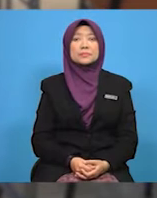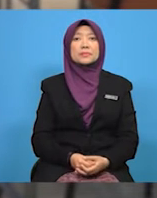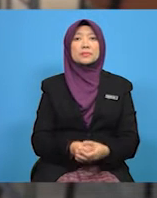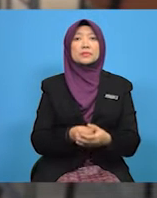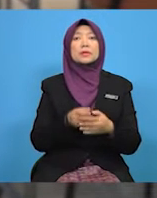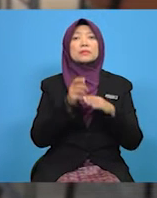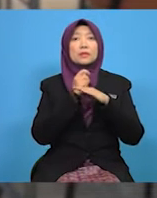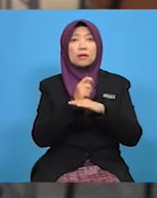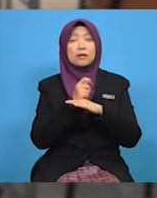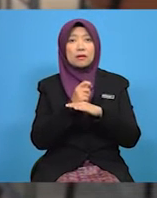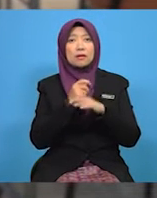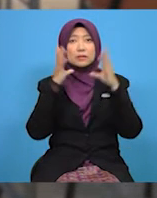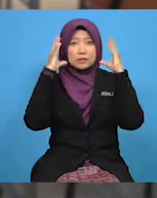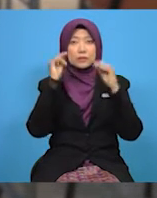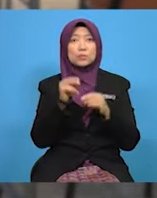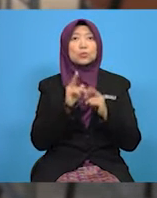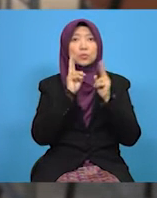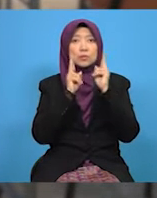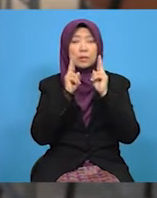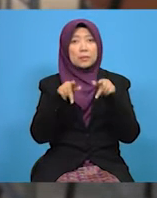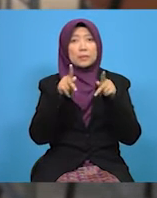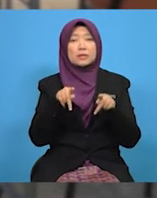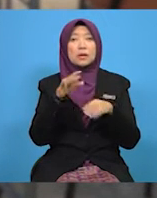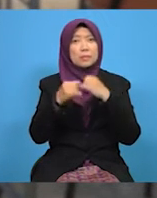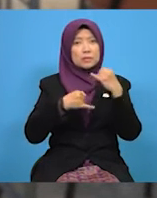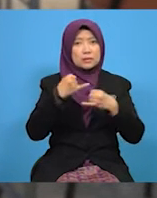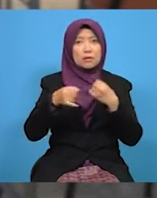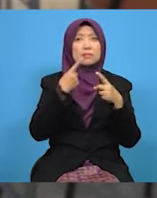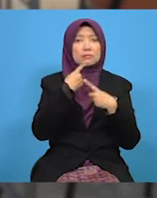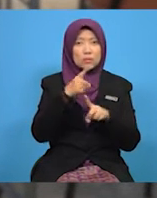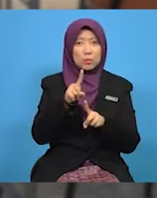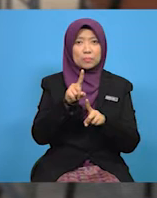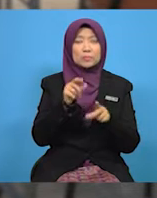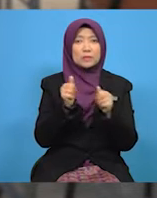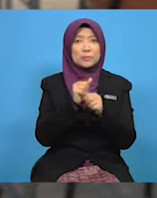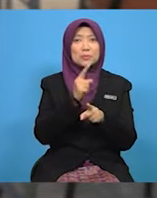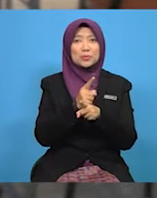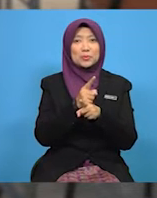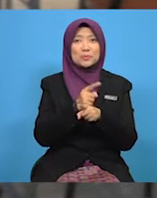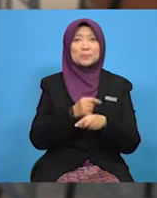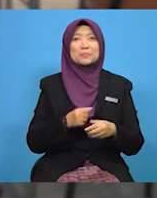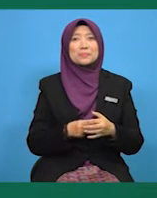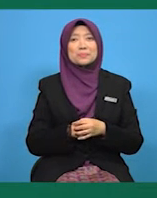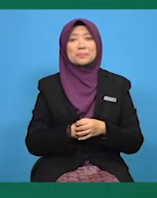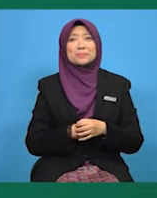Baiklah. Tahniah cikgu ucapkan kepada pelajar-pelajar yang berjaya menjawab soalan ini dengan betul.